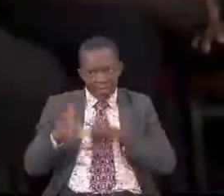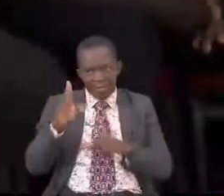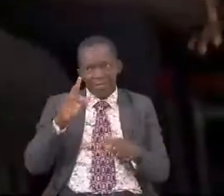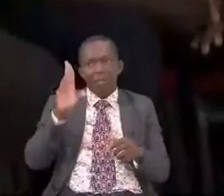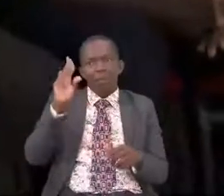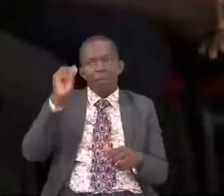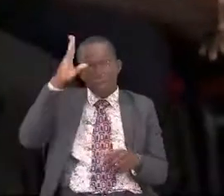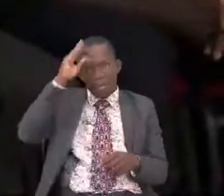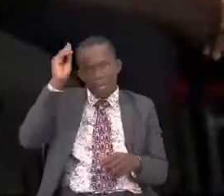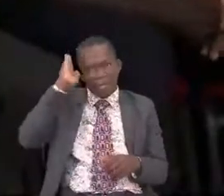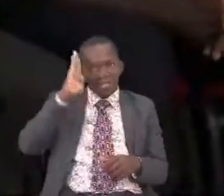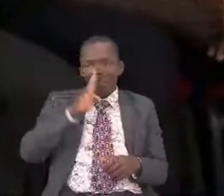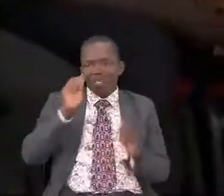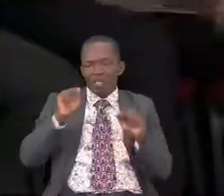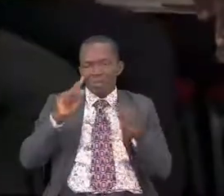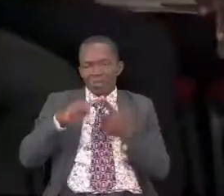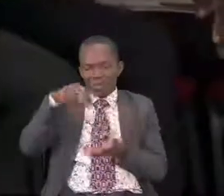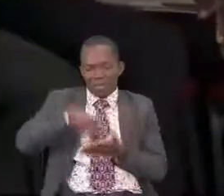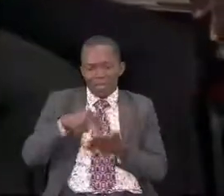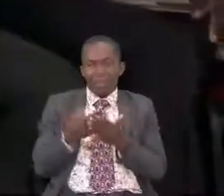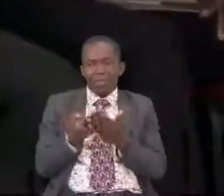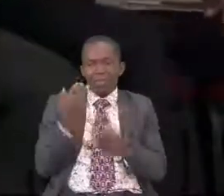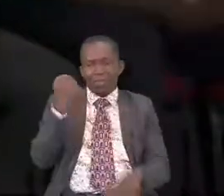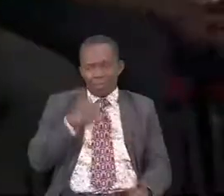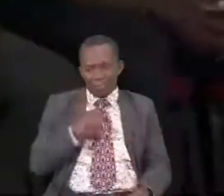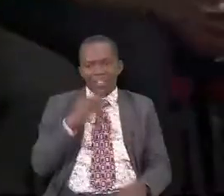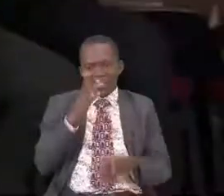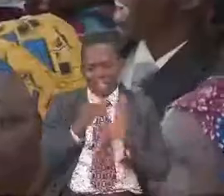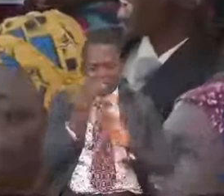Devant moi, au nom de Jésus.